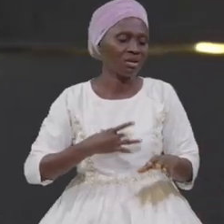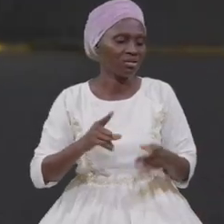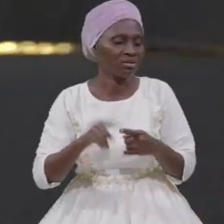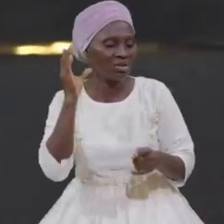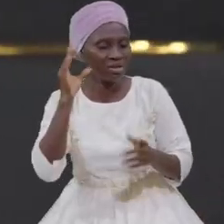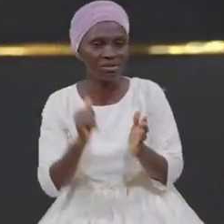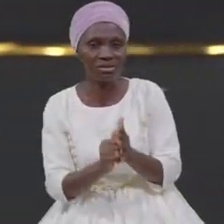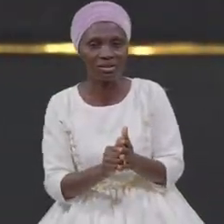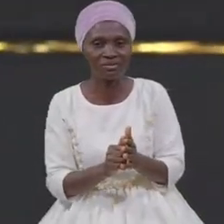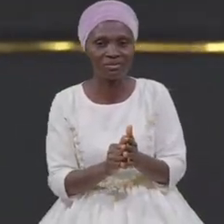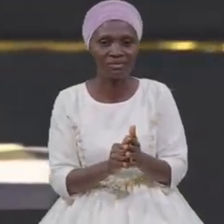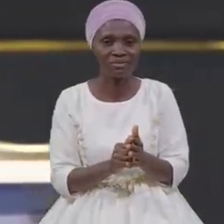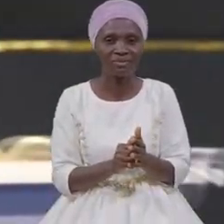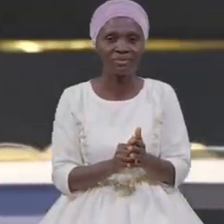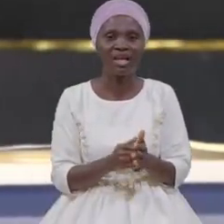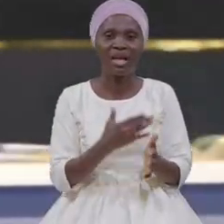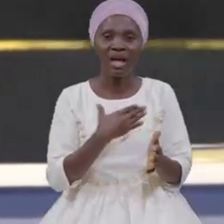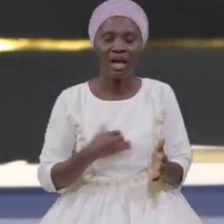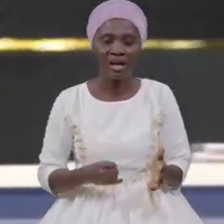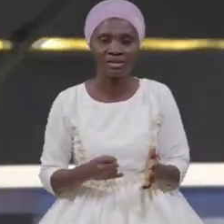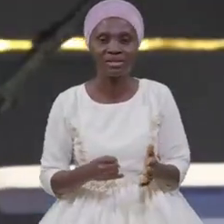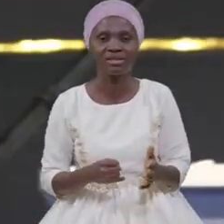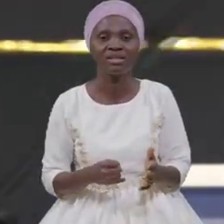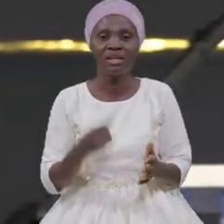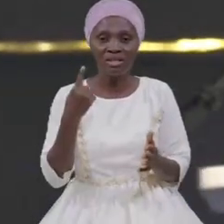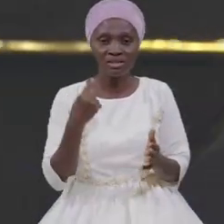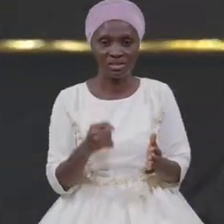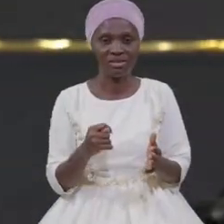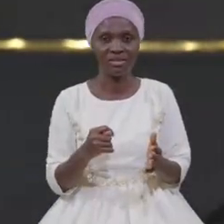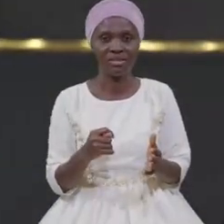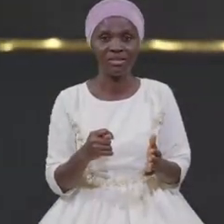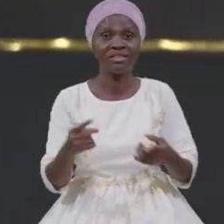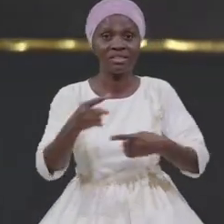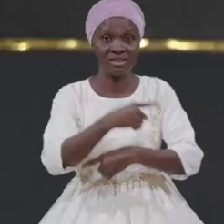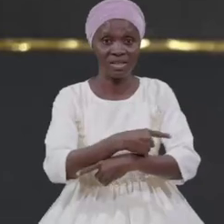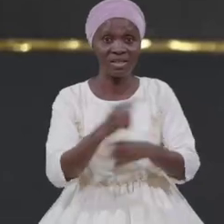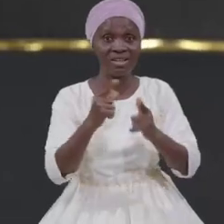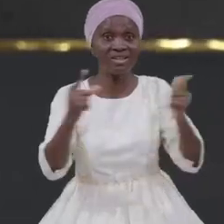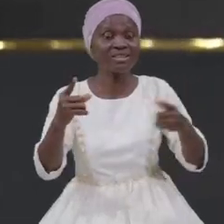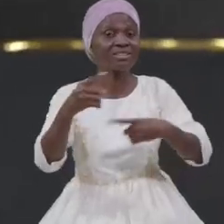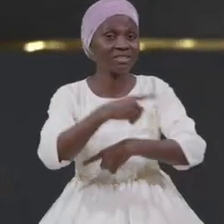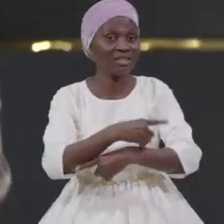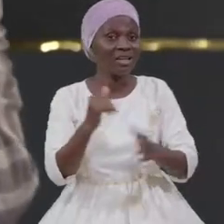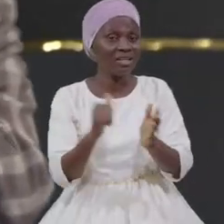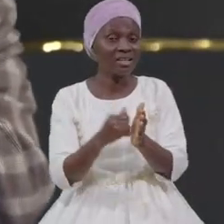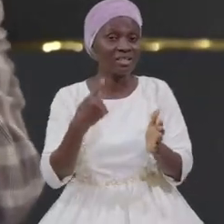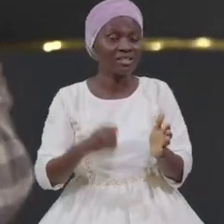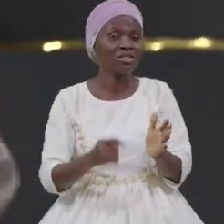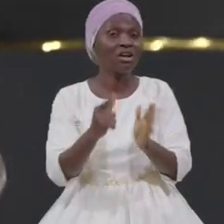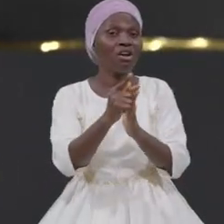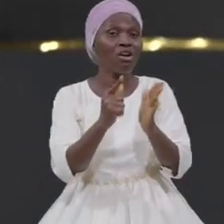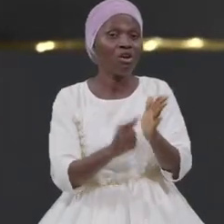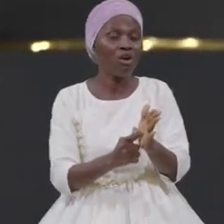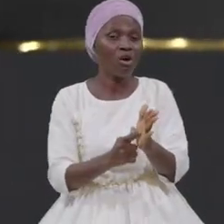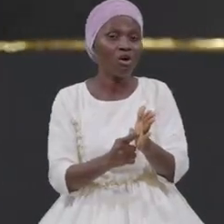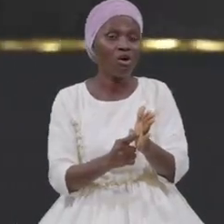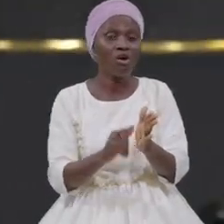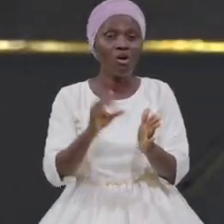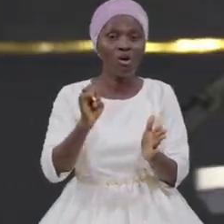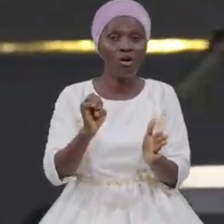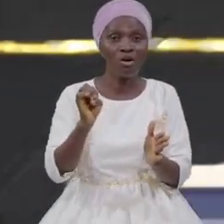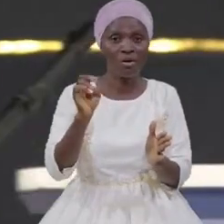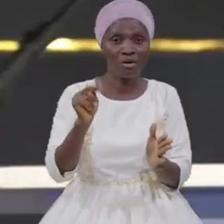paiement. Les agents de force de sécurité vont te saisir. Et finalement, tu feras face